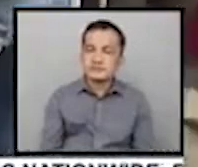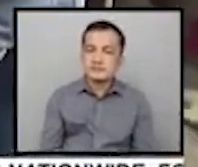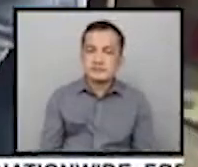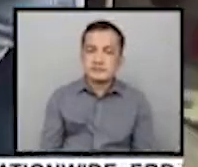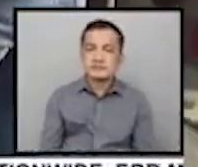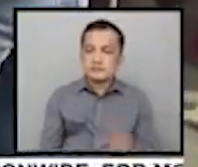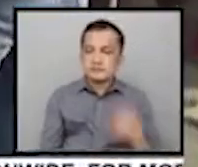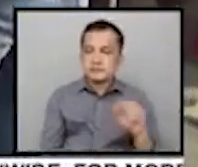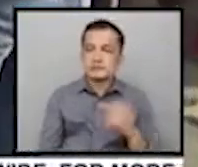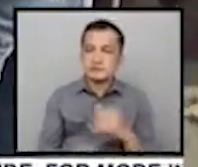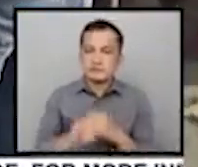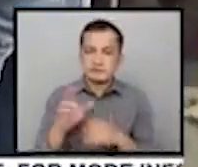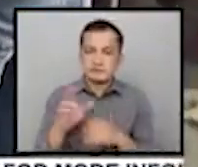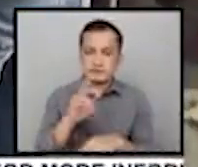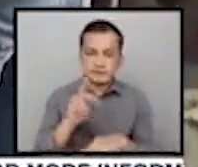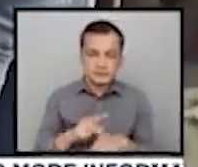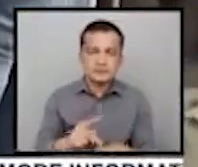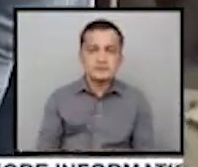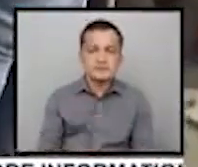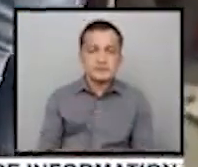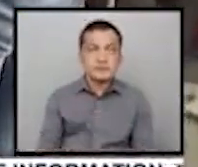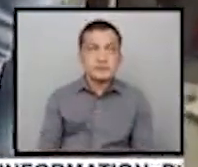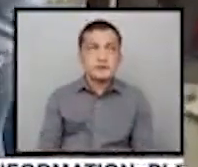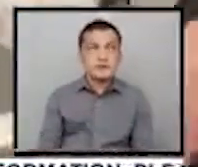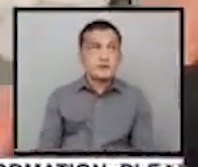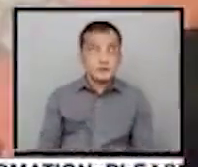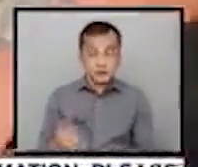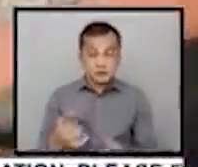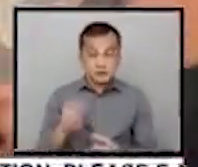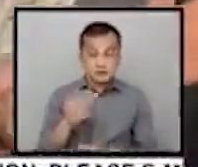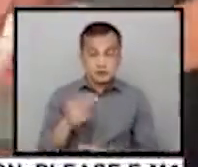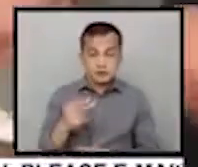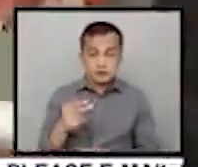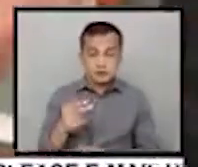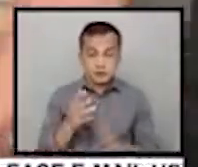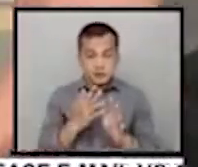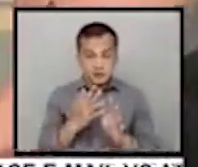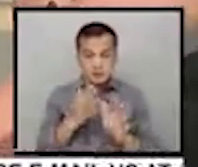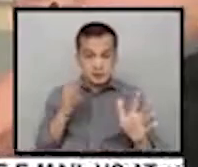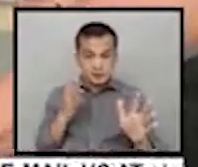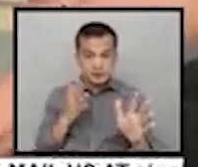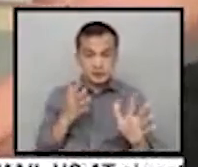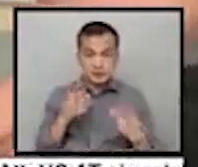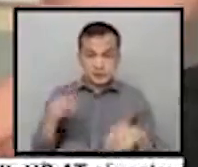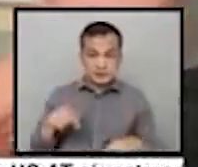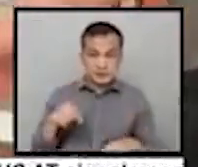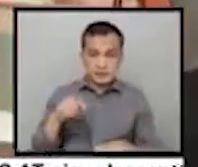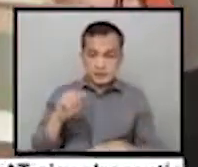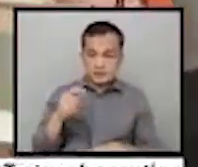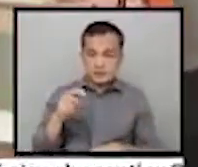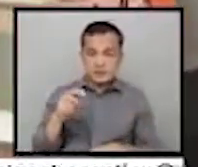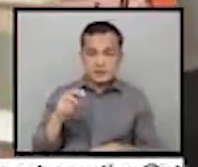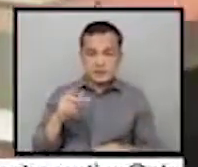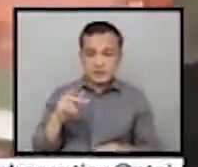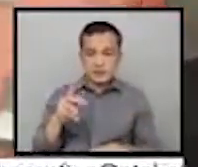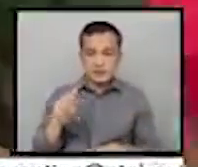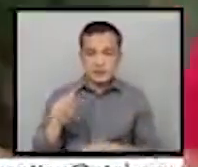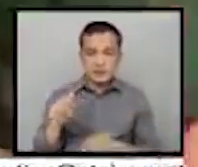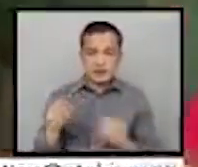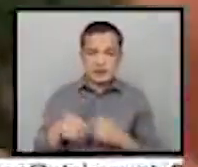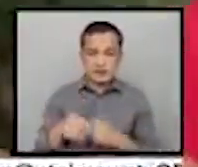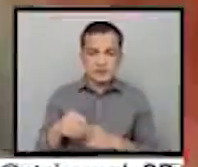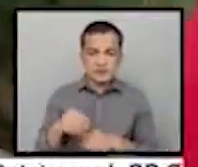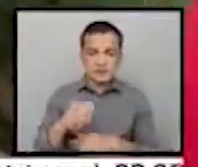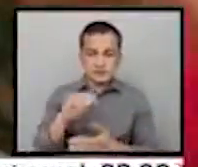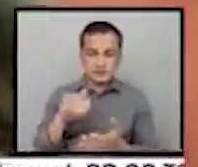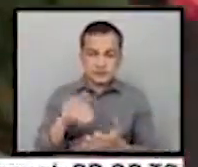Dan. Ngayong Webes, katulad ng inaasahan, ay pila na ang mga tao dito sa ADC Kadiwa Outlet sa Central Office ng Department of